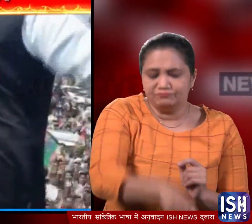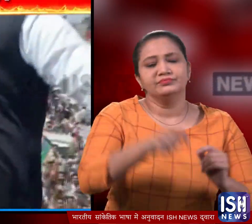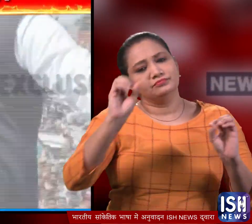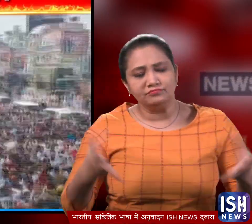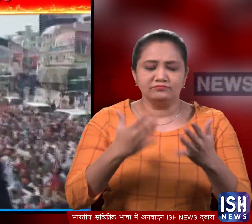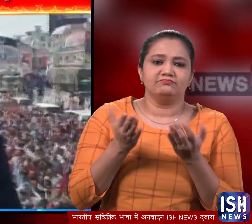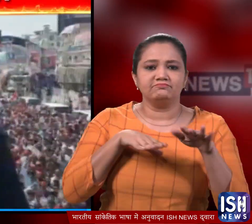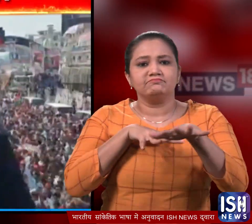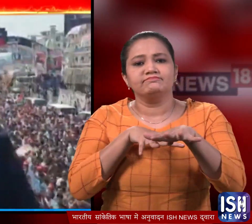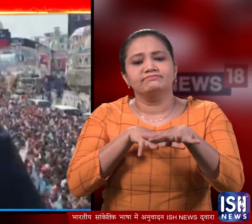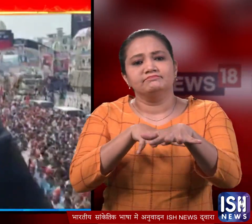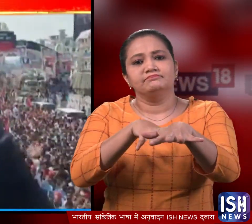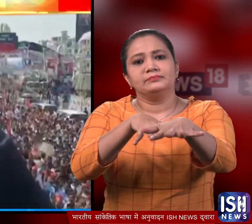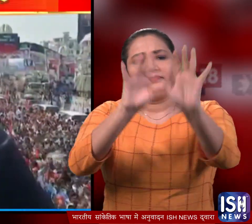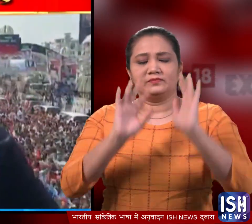का इशारा किया।